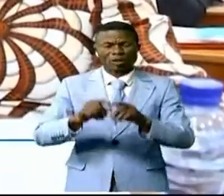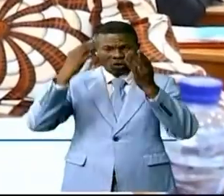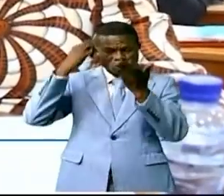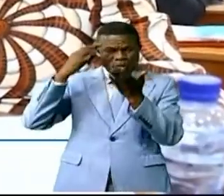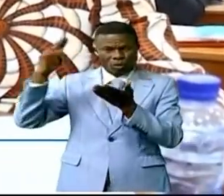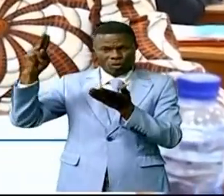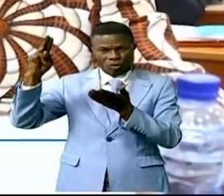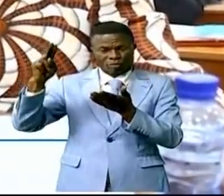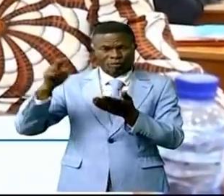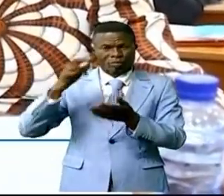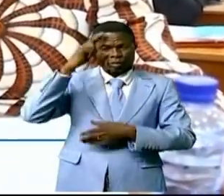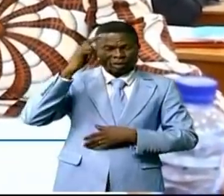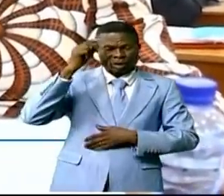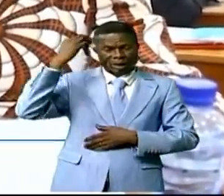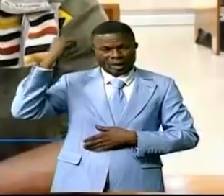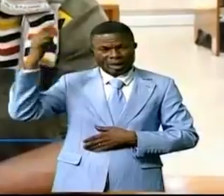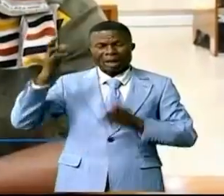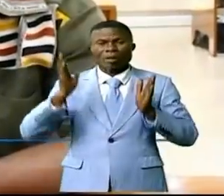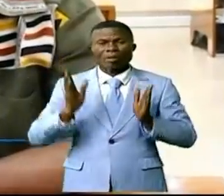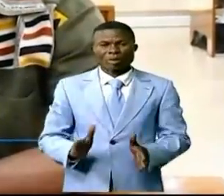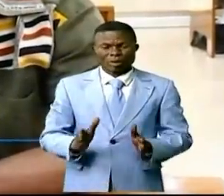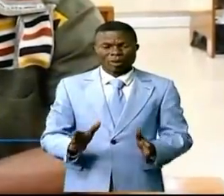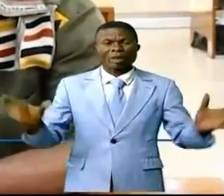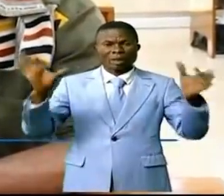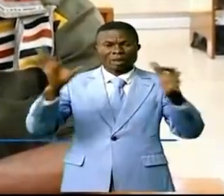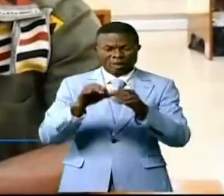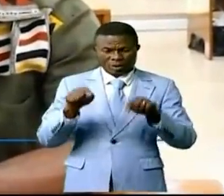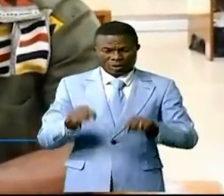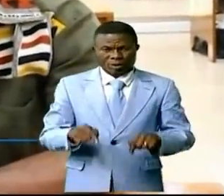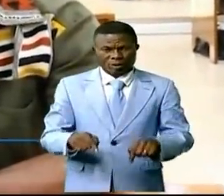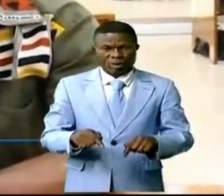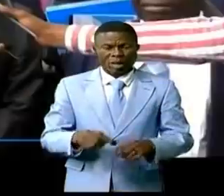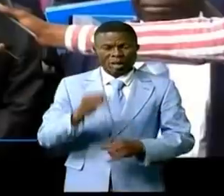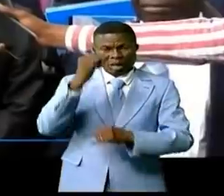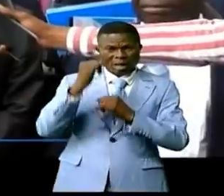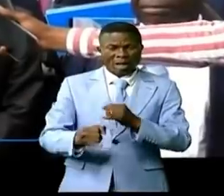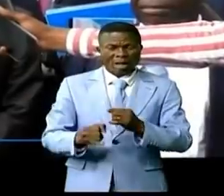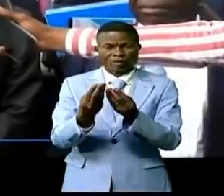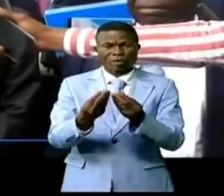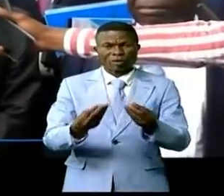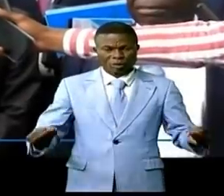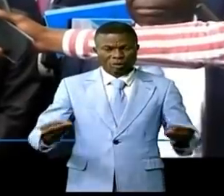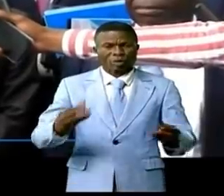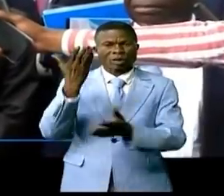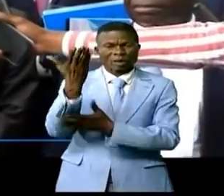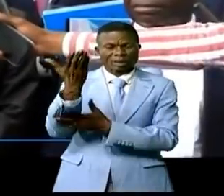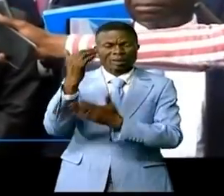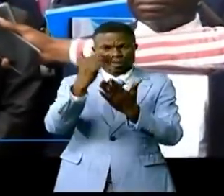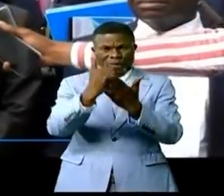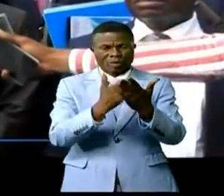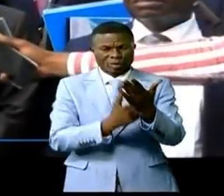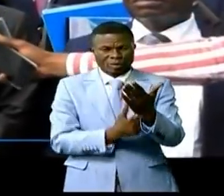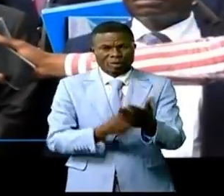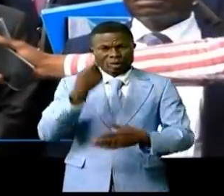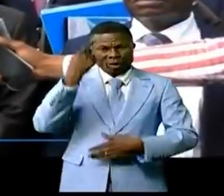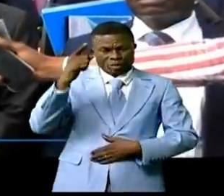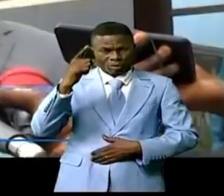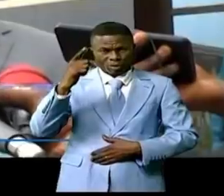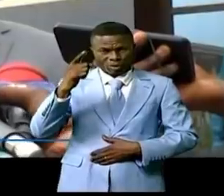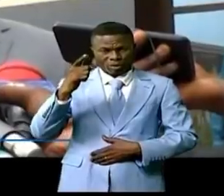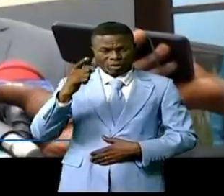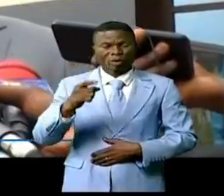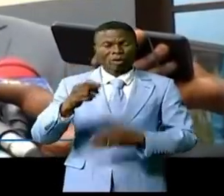Des penseurs de nos universités réunis ont sorti des résolutions, des recommandations pour la